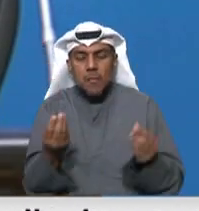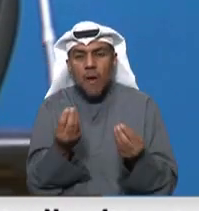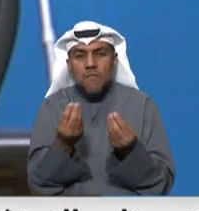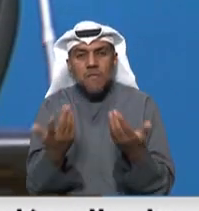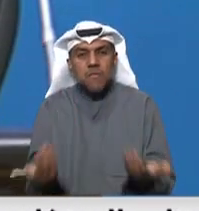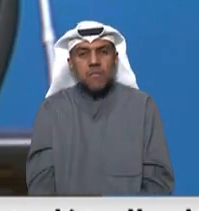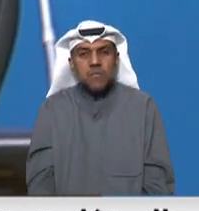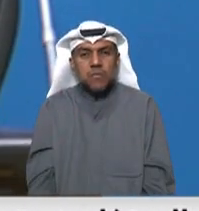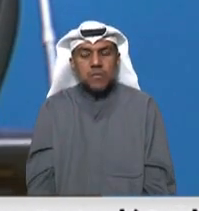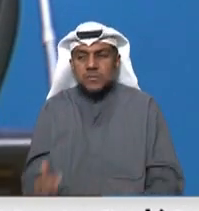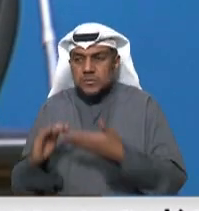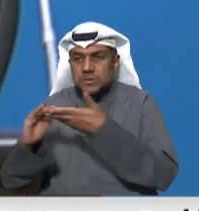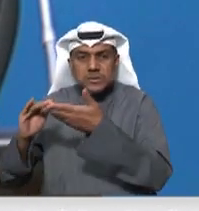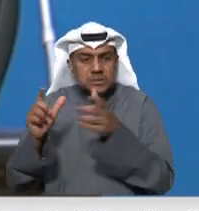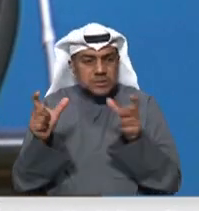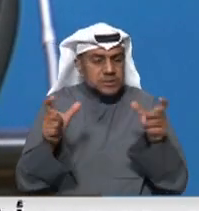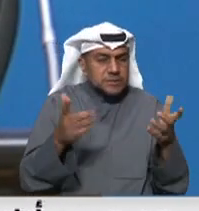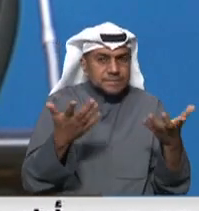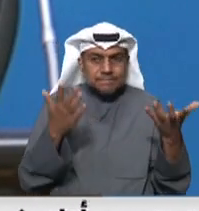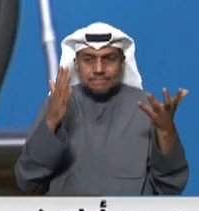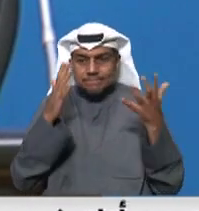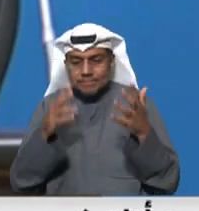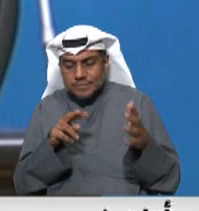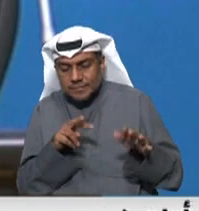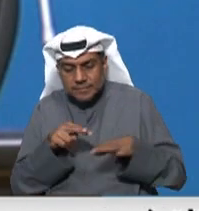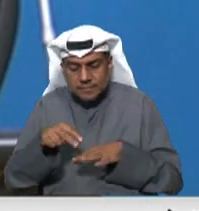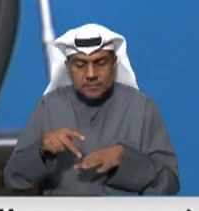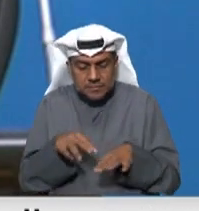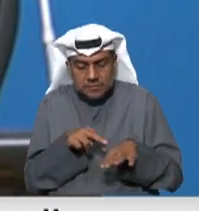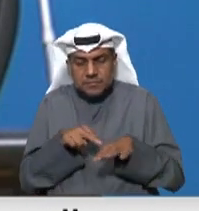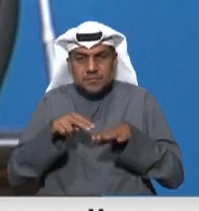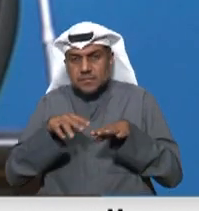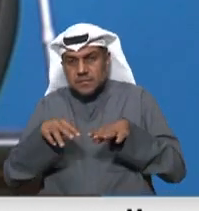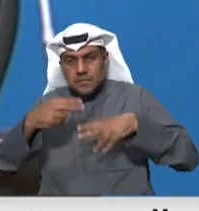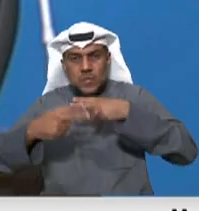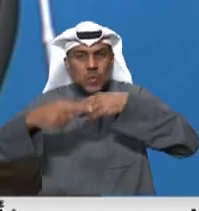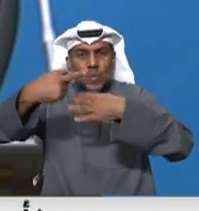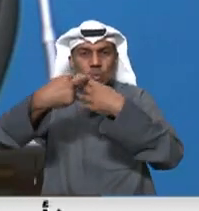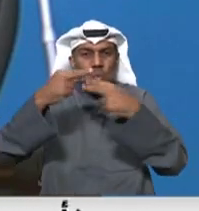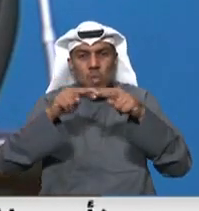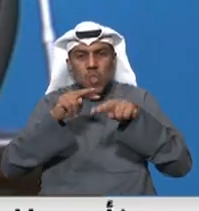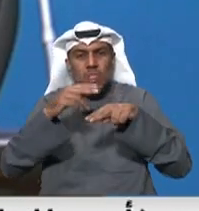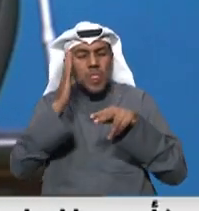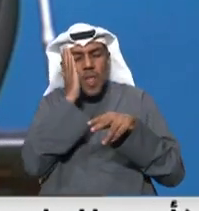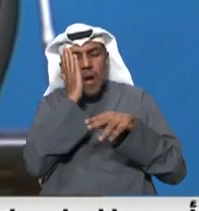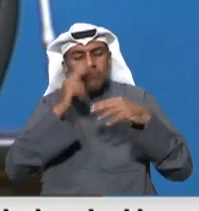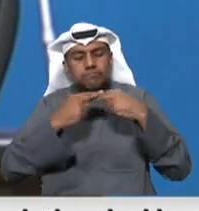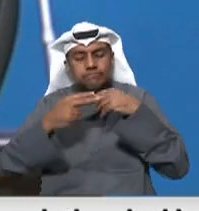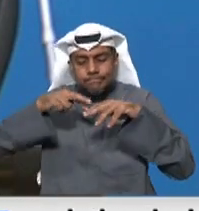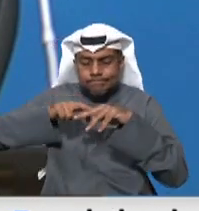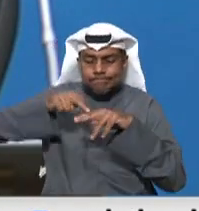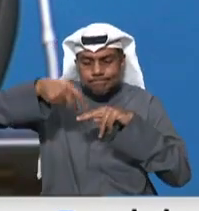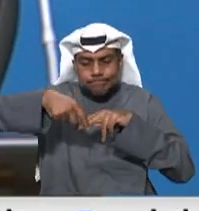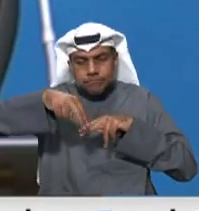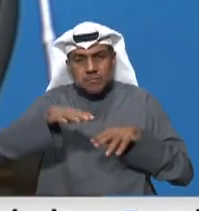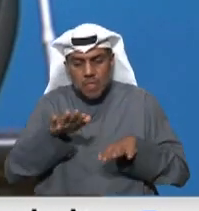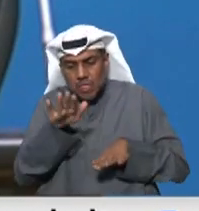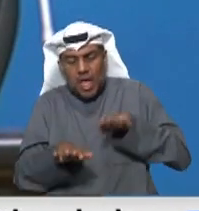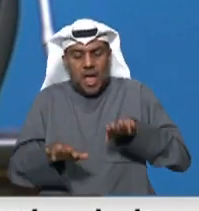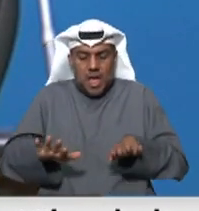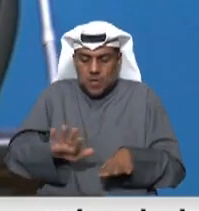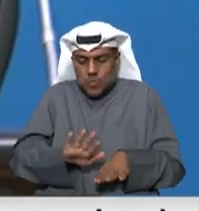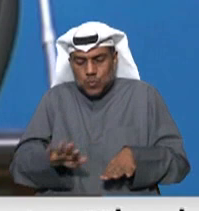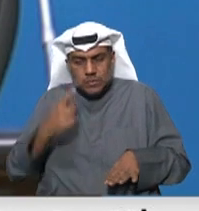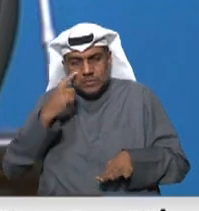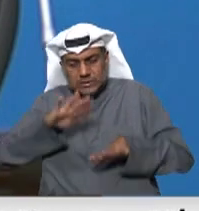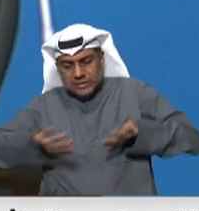بالكاد تستطيع التحرك دون ان تدوس على يدي او قدم شخص ما وفي المستشفى الاهلي في الشمال ايضا